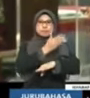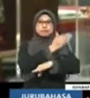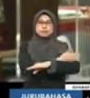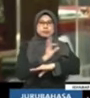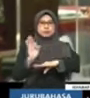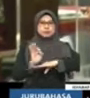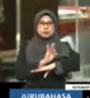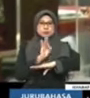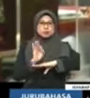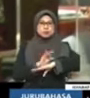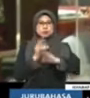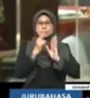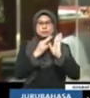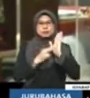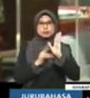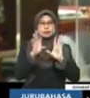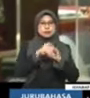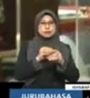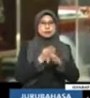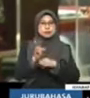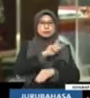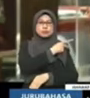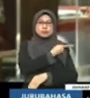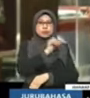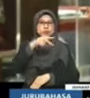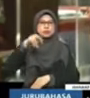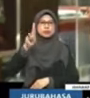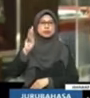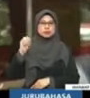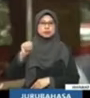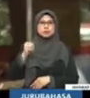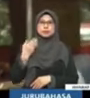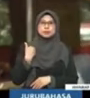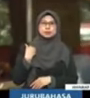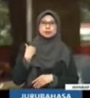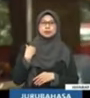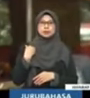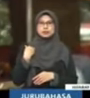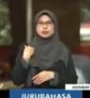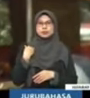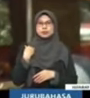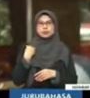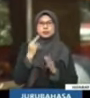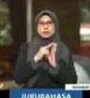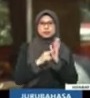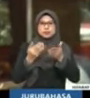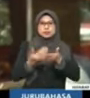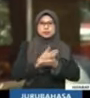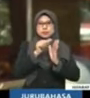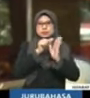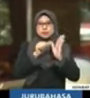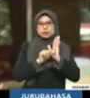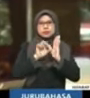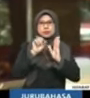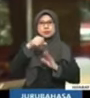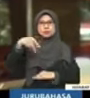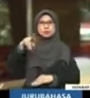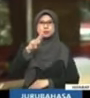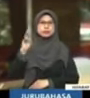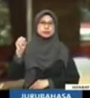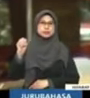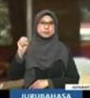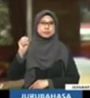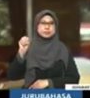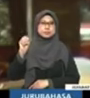baik fungsi perundangan melibatkan bidang kuasa SPRM termasuk beberapa peruntukan baru di bawah Akta Suruhanjaya